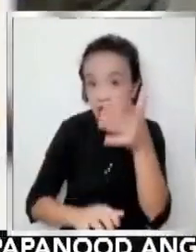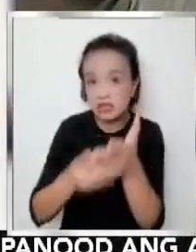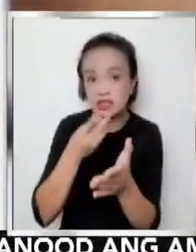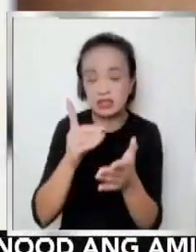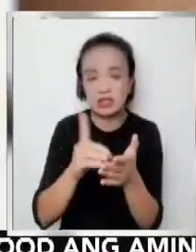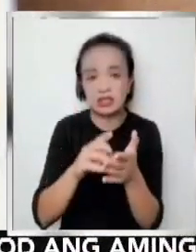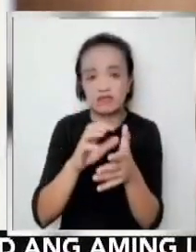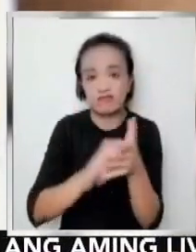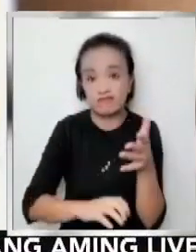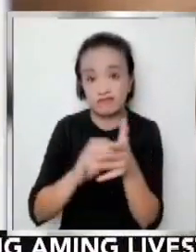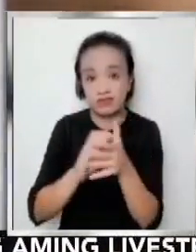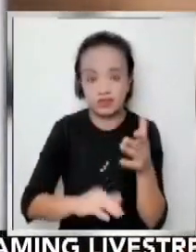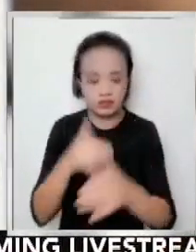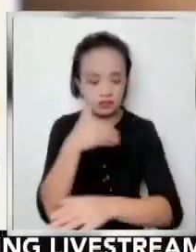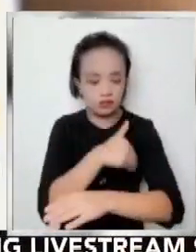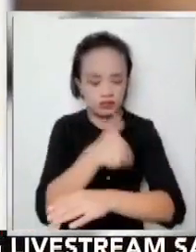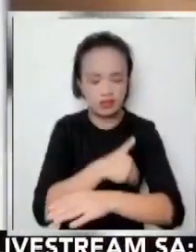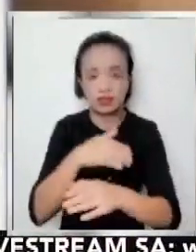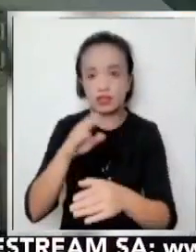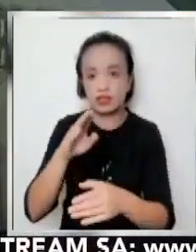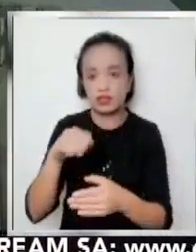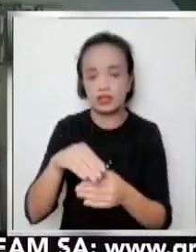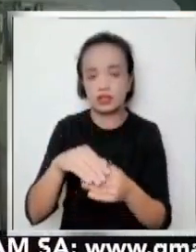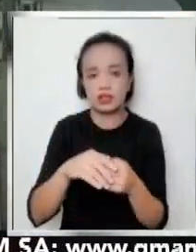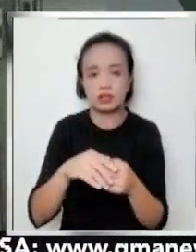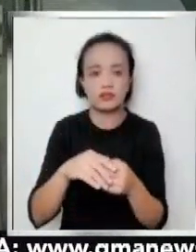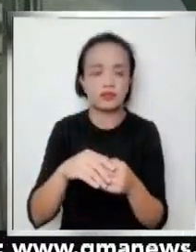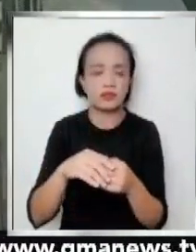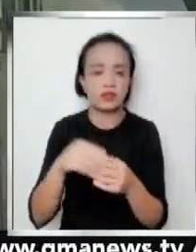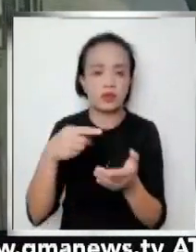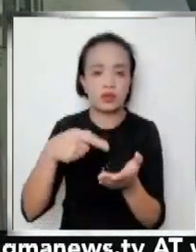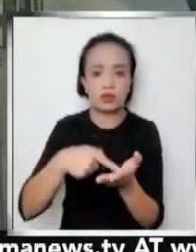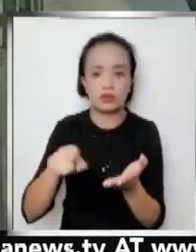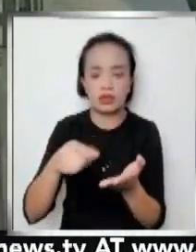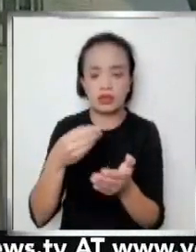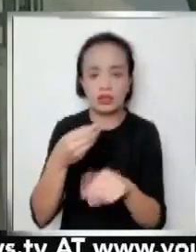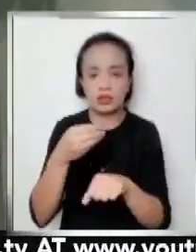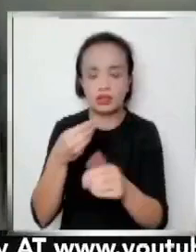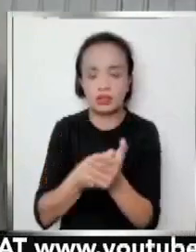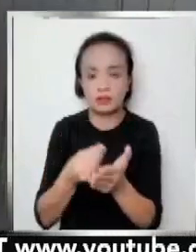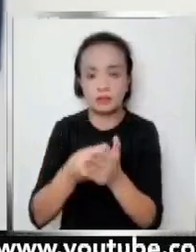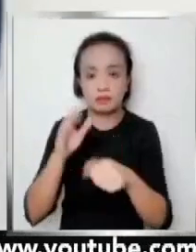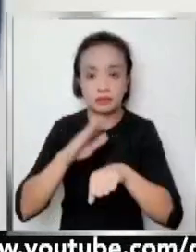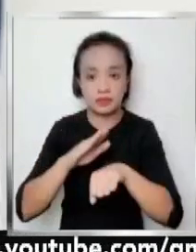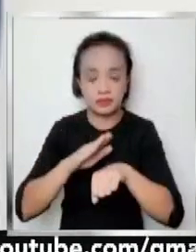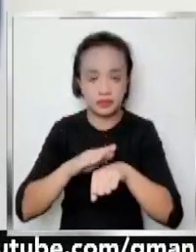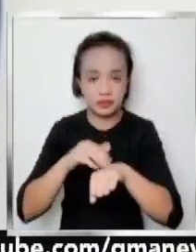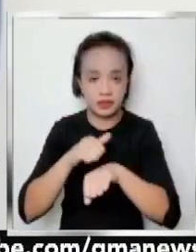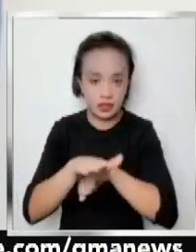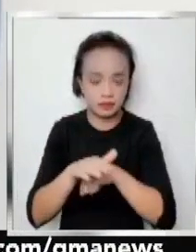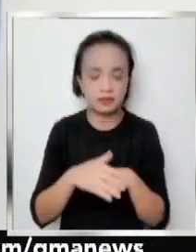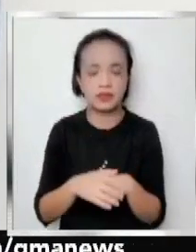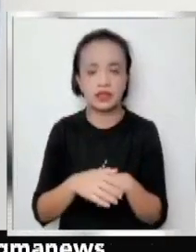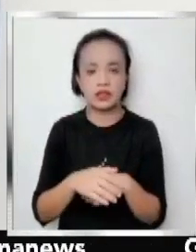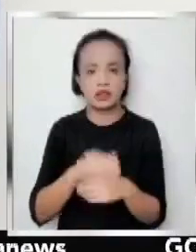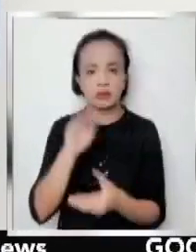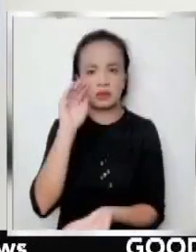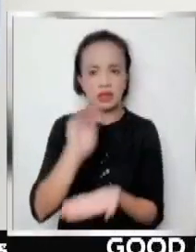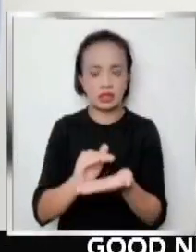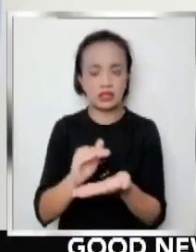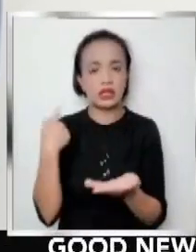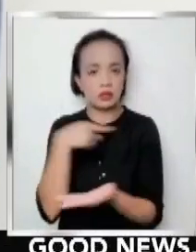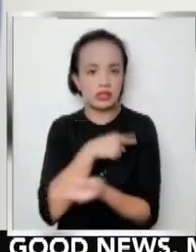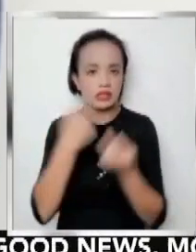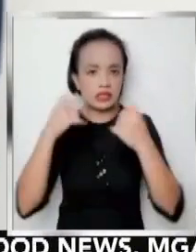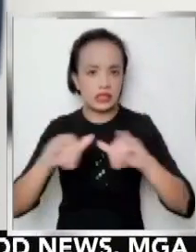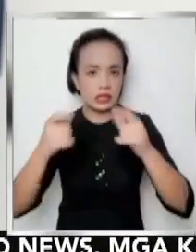ng banko o remittance center, mababawasan ang koleksyong pampondo sa gastusin ng bansa. Hinihingan pa namin ang pahayag si Finance